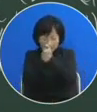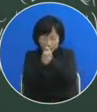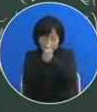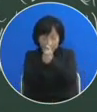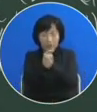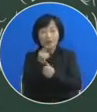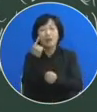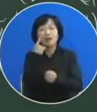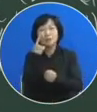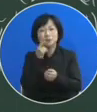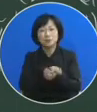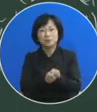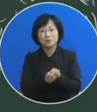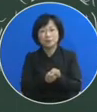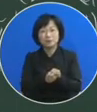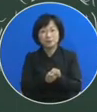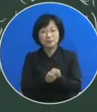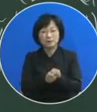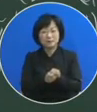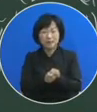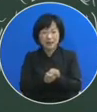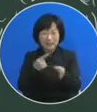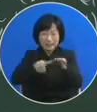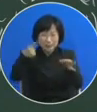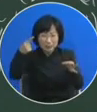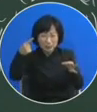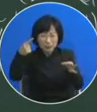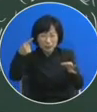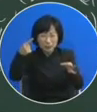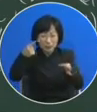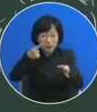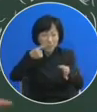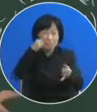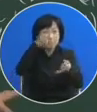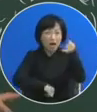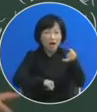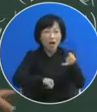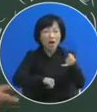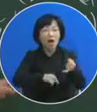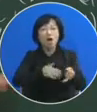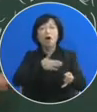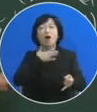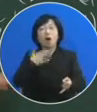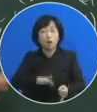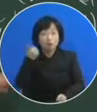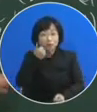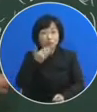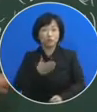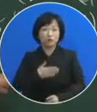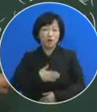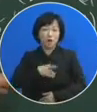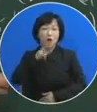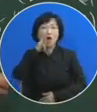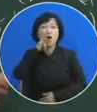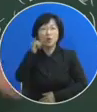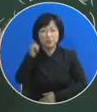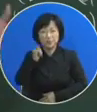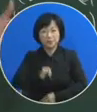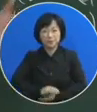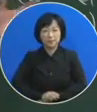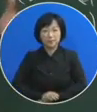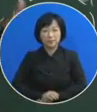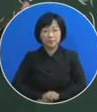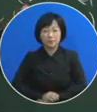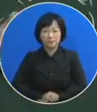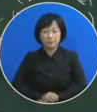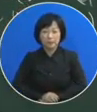그걸 한 번도 안 빠지게 해서 우리 어머니요. And my mother never skipped out on that. 작은 축복이 아닙니다. That it was such a great blessing we received. 저는